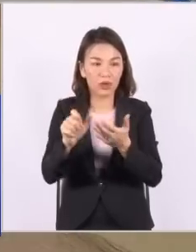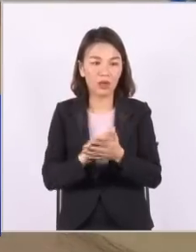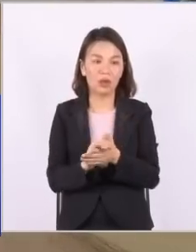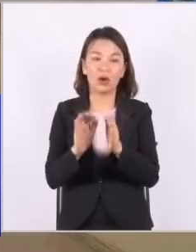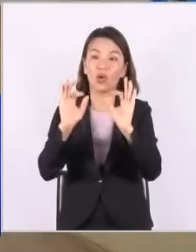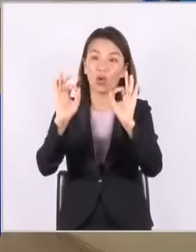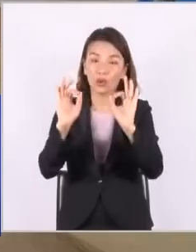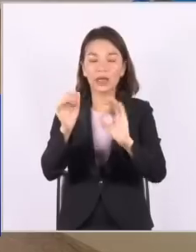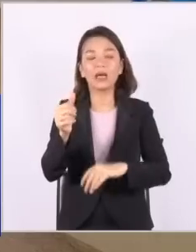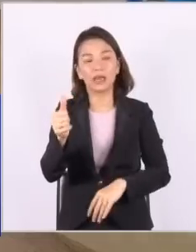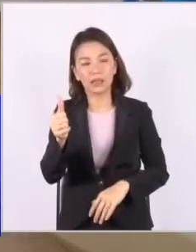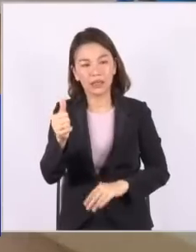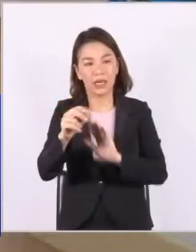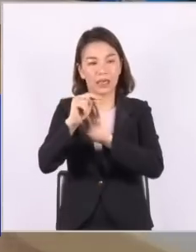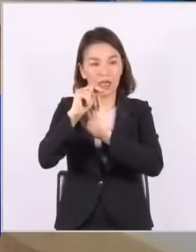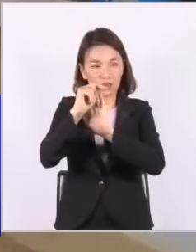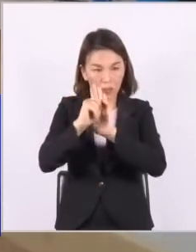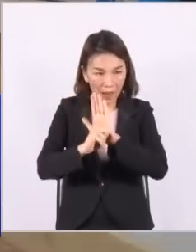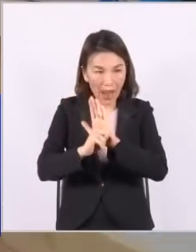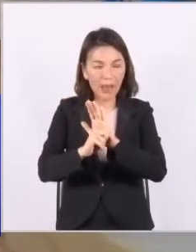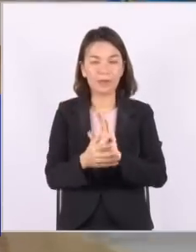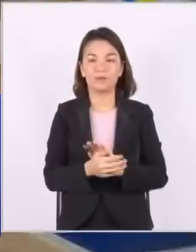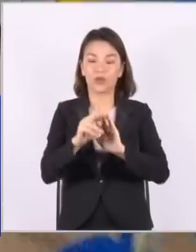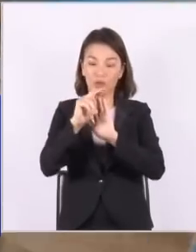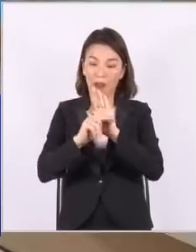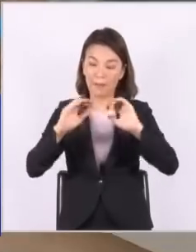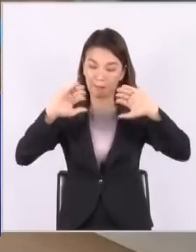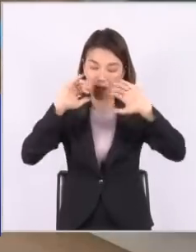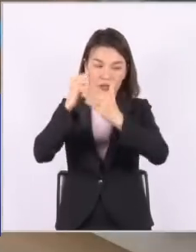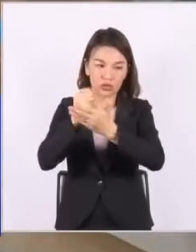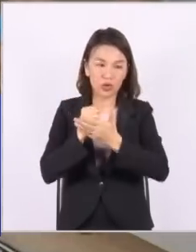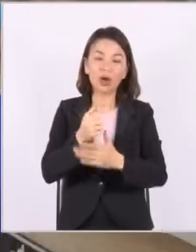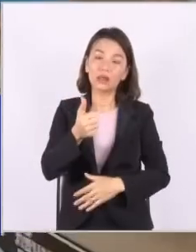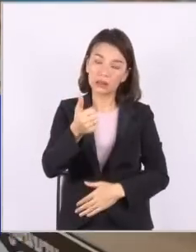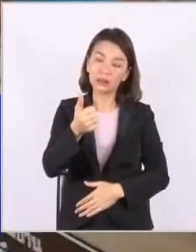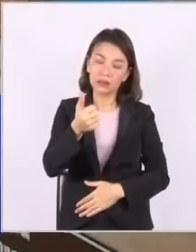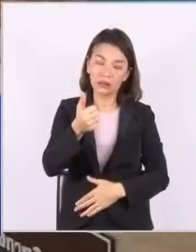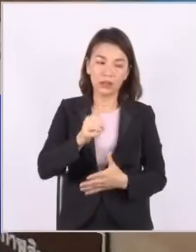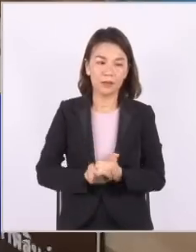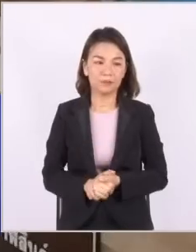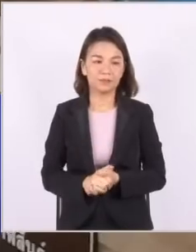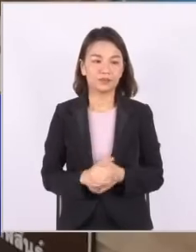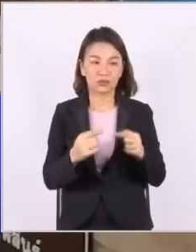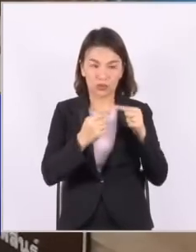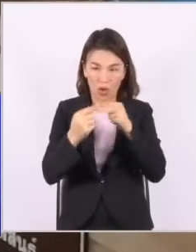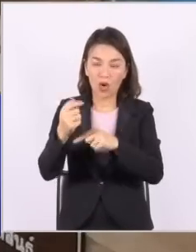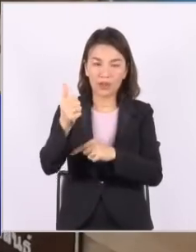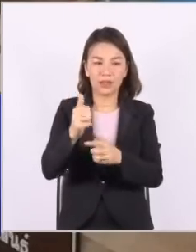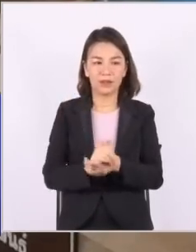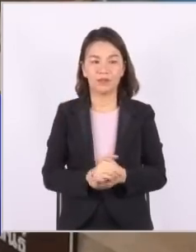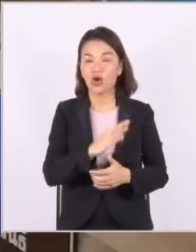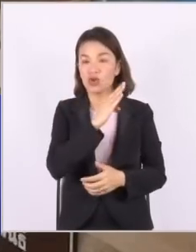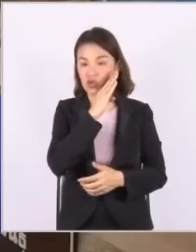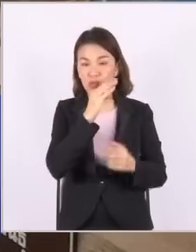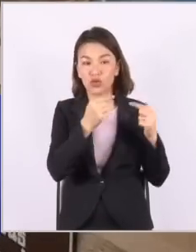อสิก็มันก็ดีนะเป็นนโยบายเป็นสิ่งที่รัฐบาลเขาช่วยต่อค่ะต่อเธอก็บอกไปแบบนี้นะคะแล้วบอกถ้าหากว่าต่อเนี่ย